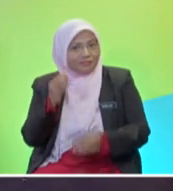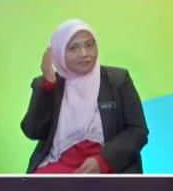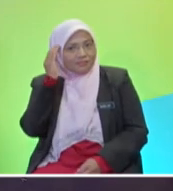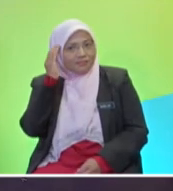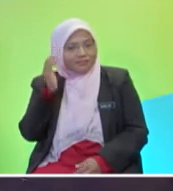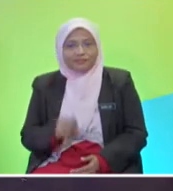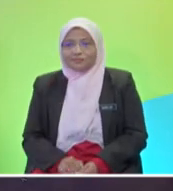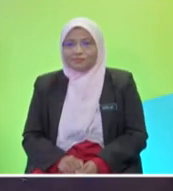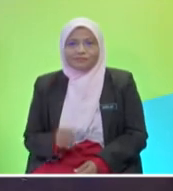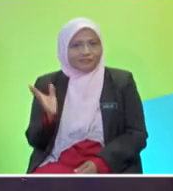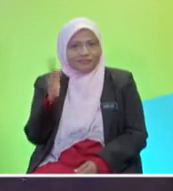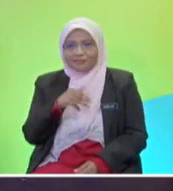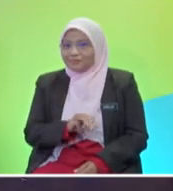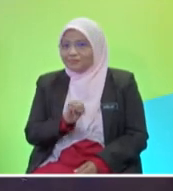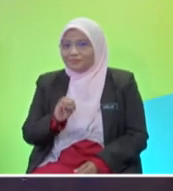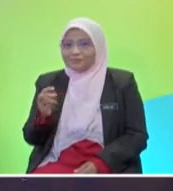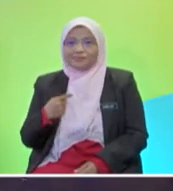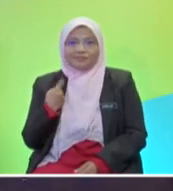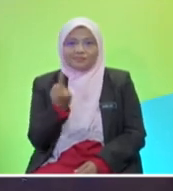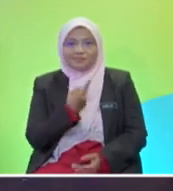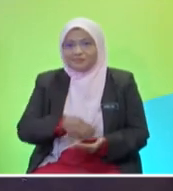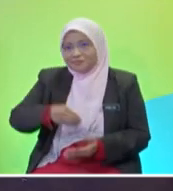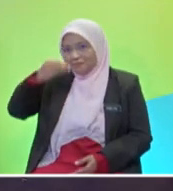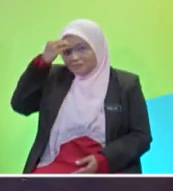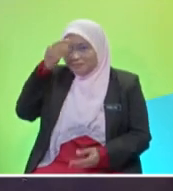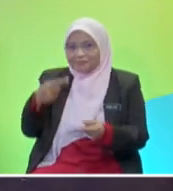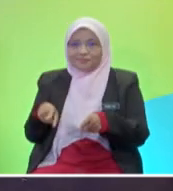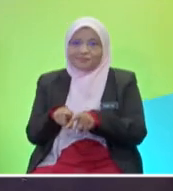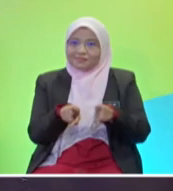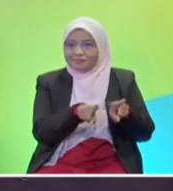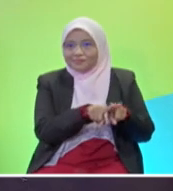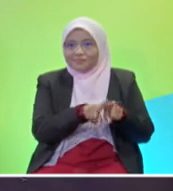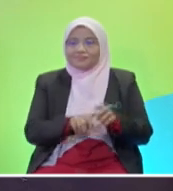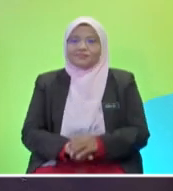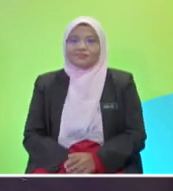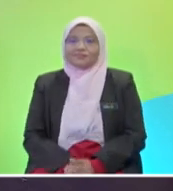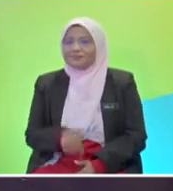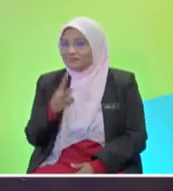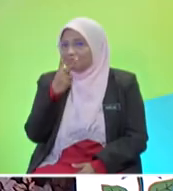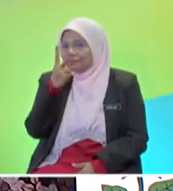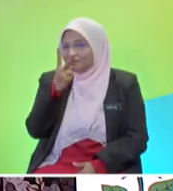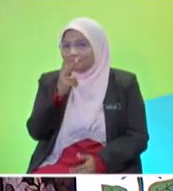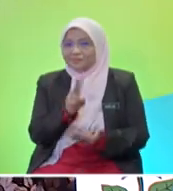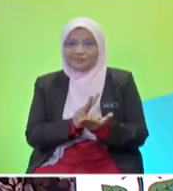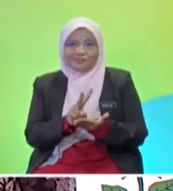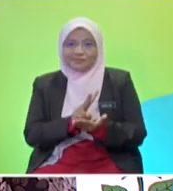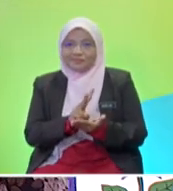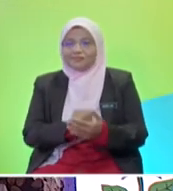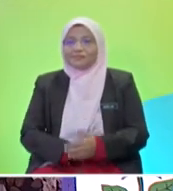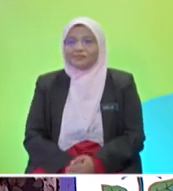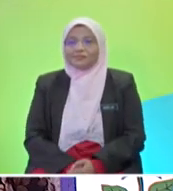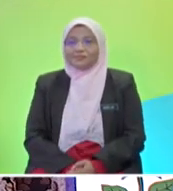sama-sama. Jadi Mira, mari kita sama-sama lihat slide yang Cikgu telah sediakan. Okey, tajuk yang macam Mira